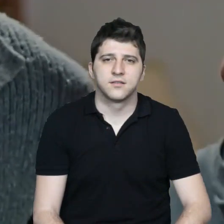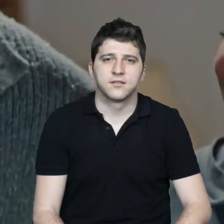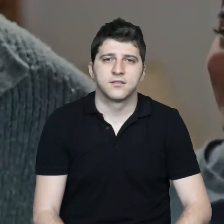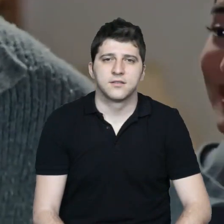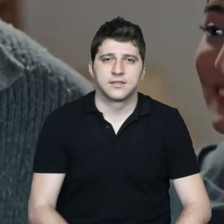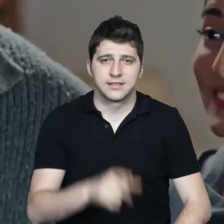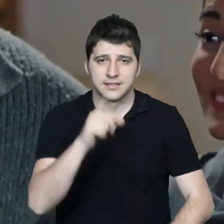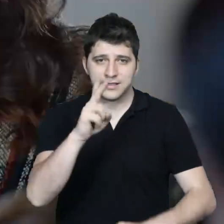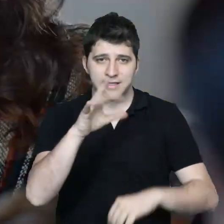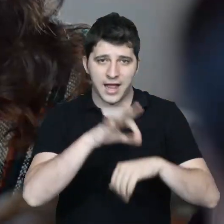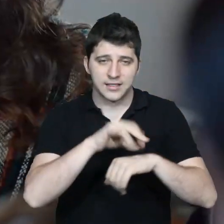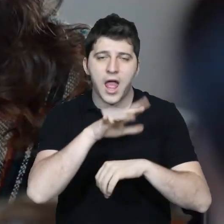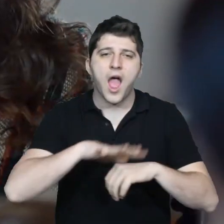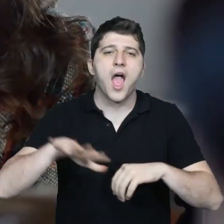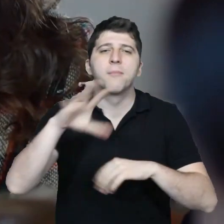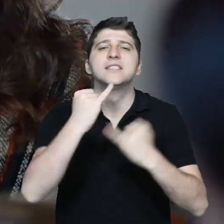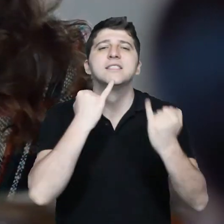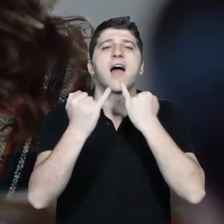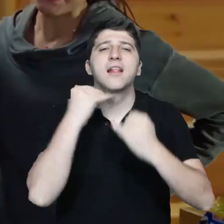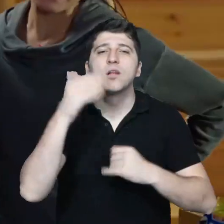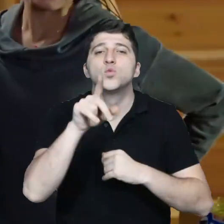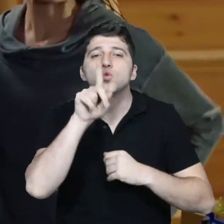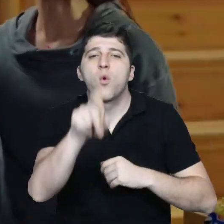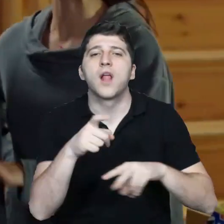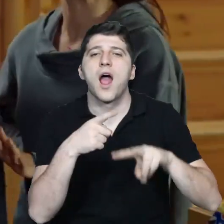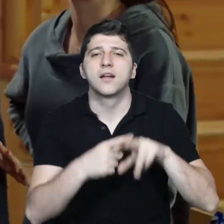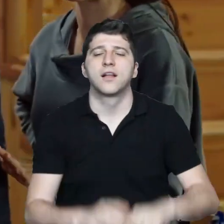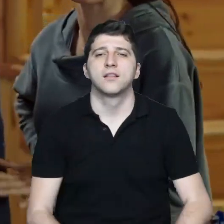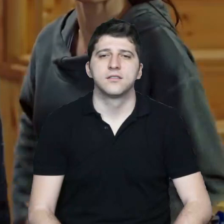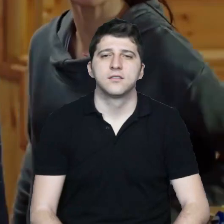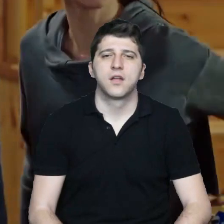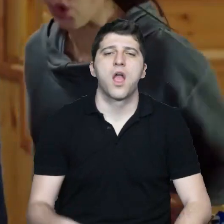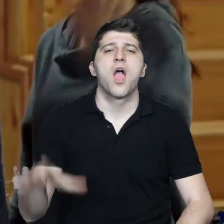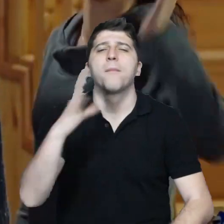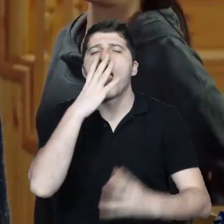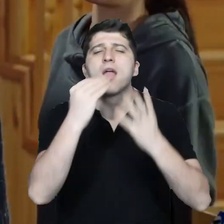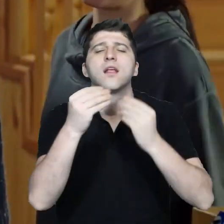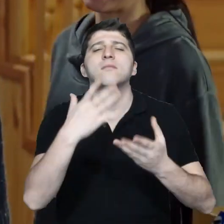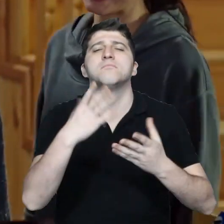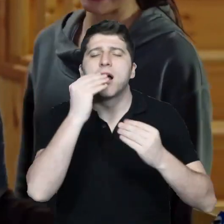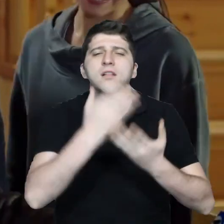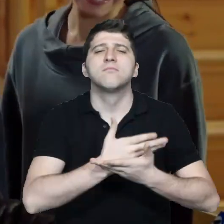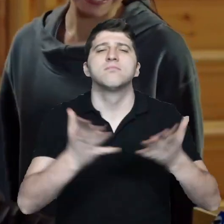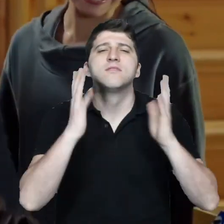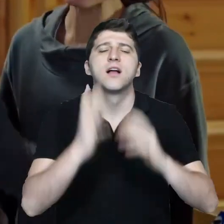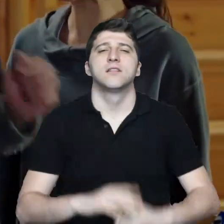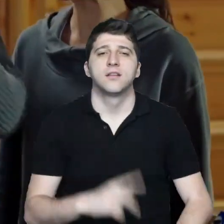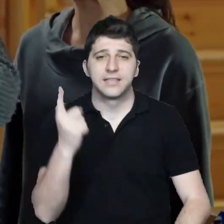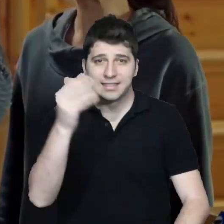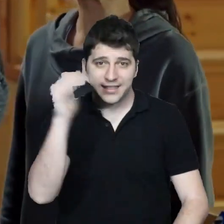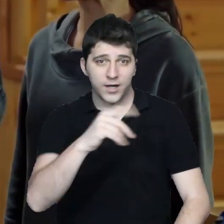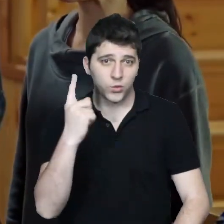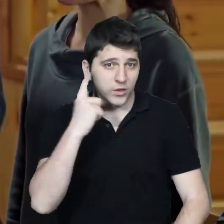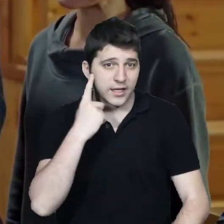Siz hastanedeyken herkes akın akın geldi seni sordu Arda. Kimse eli boş gelmedi. Senin için doldurdular burayı. Sizin geleceğinizi